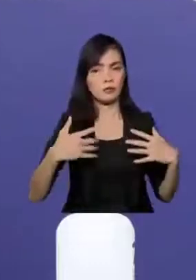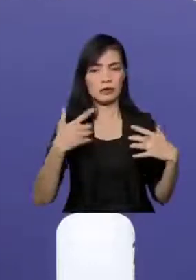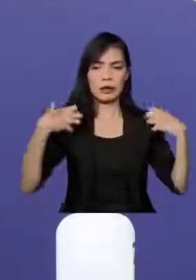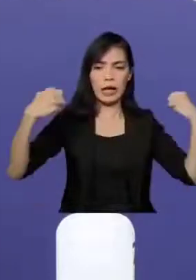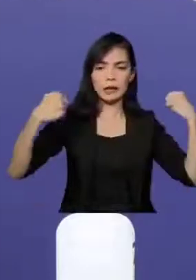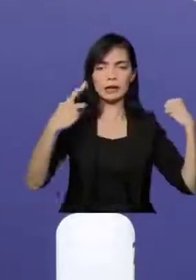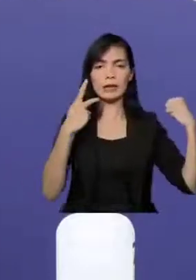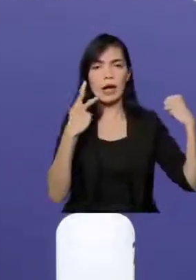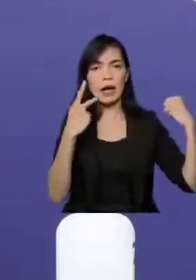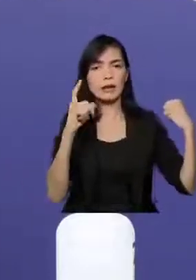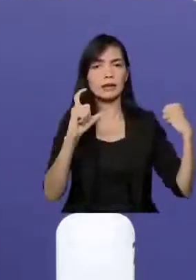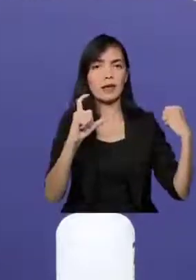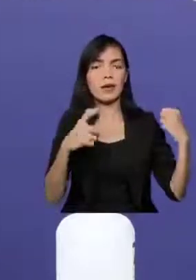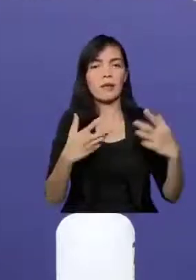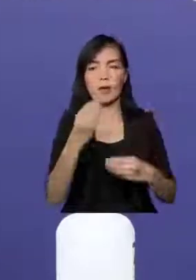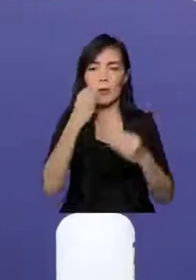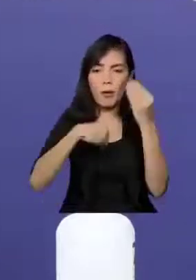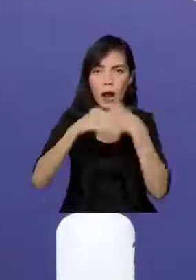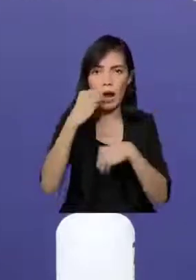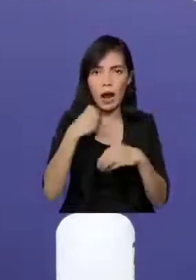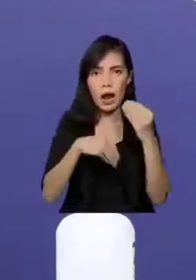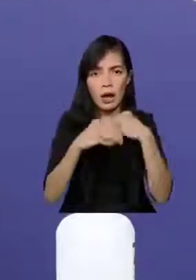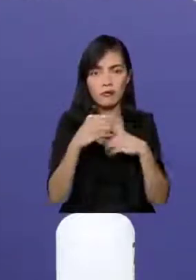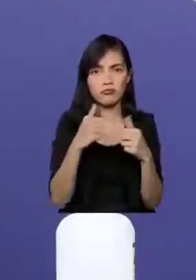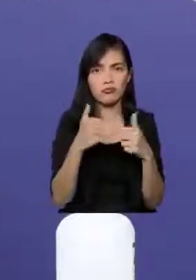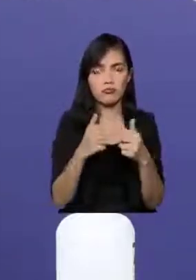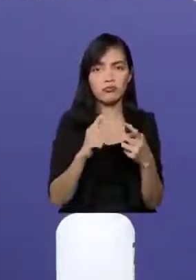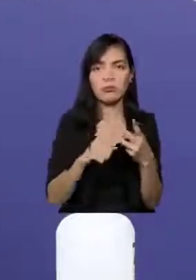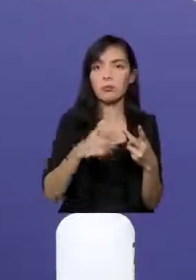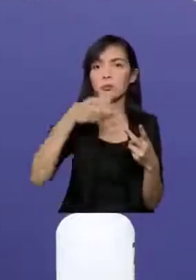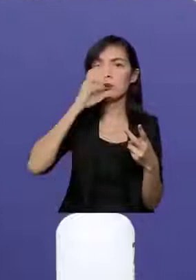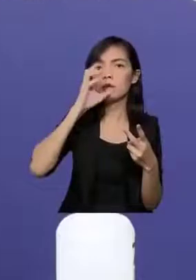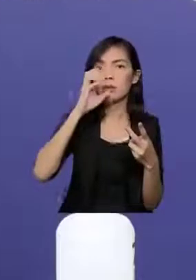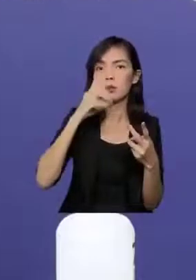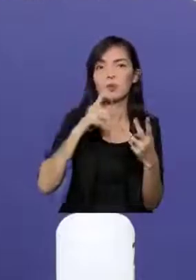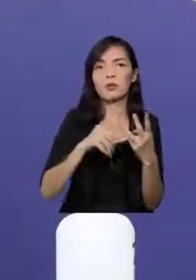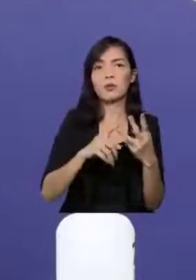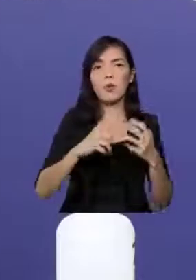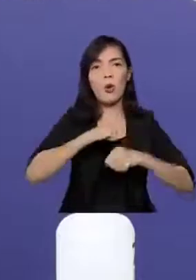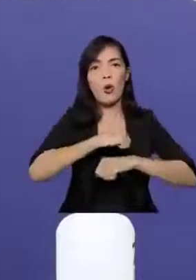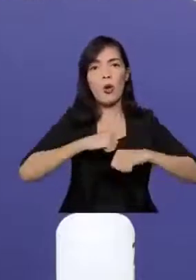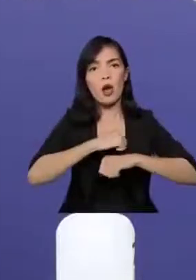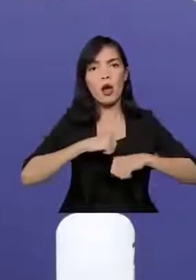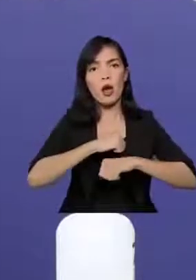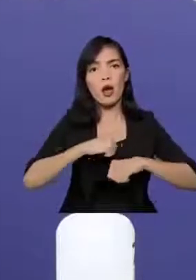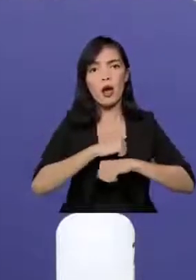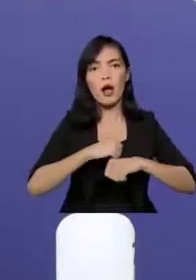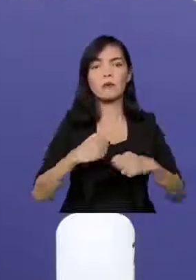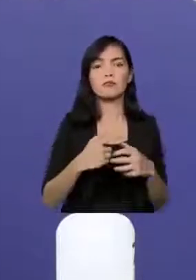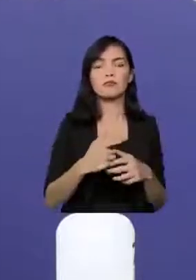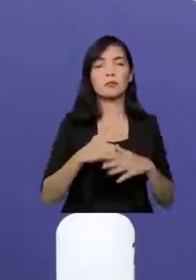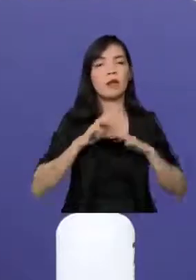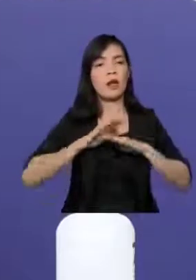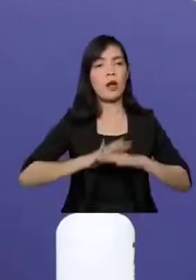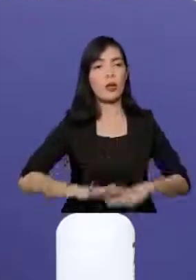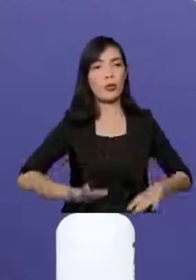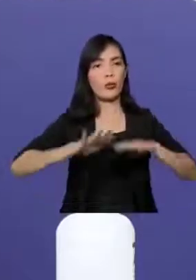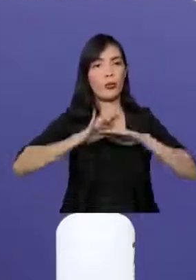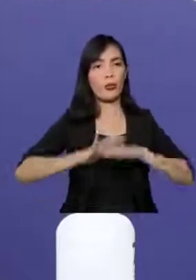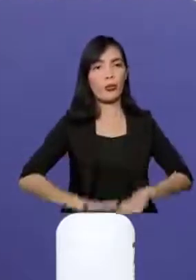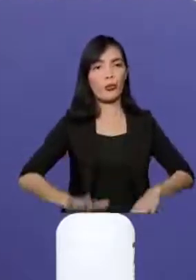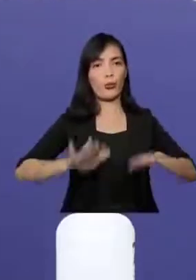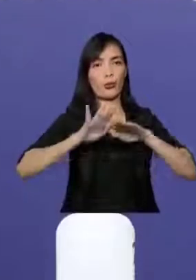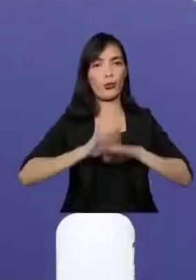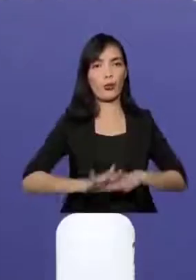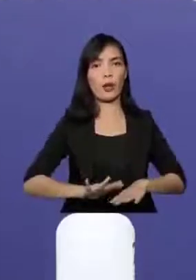menjaga pola makan dan pola minum dan juga banyak berolahraga Tetap tenang dan